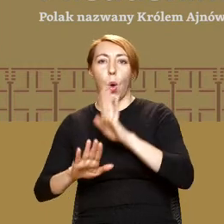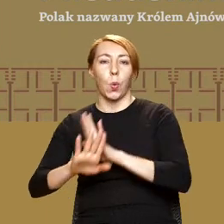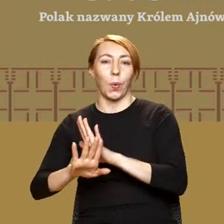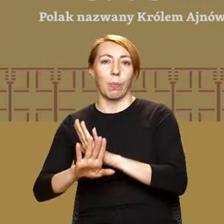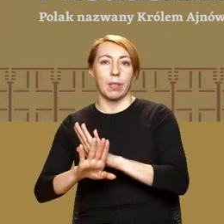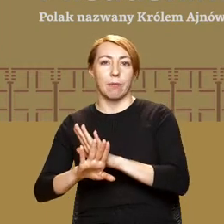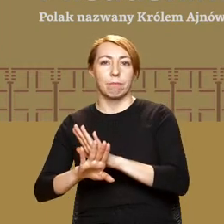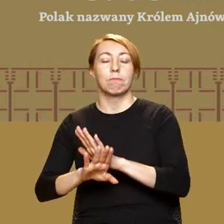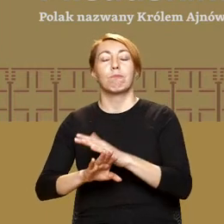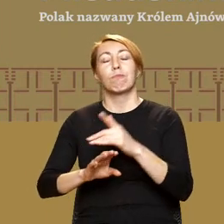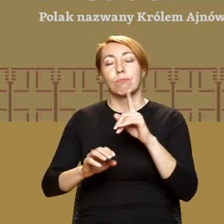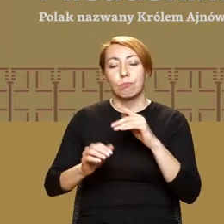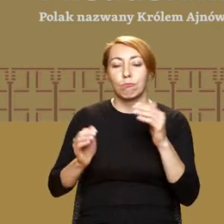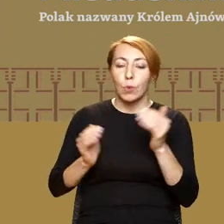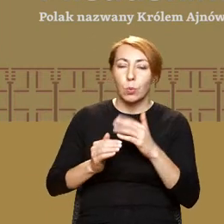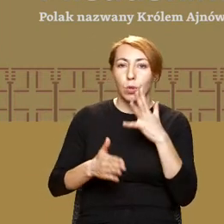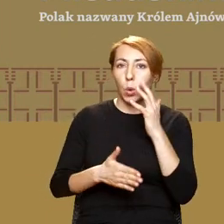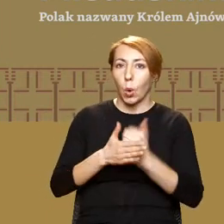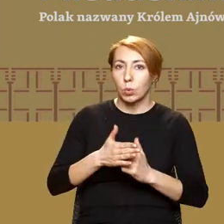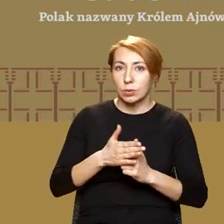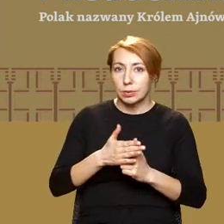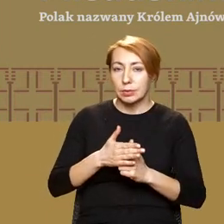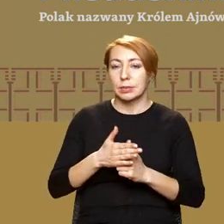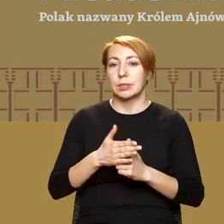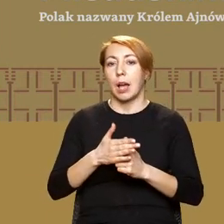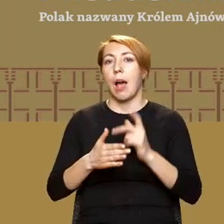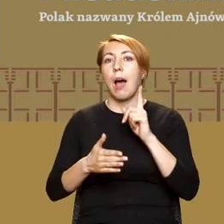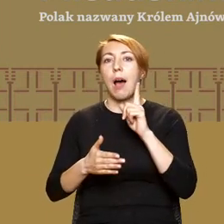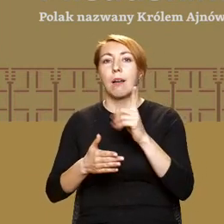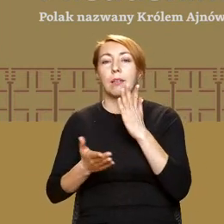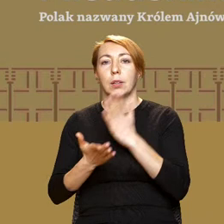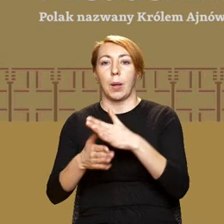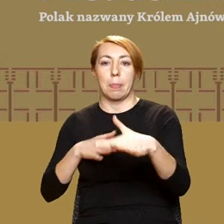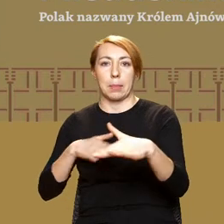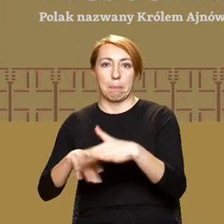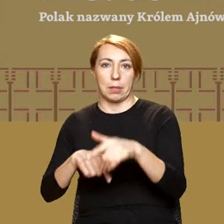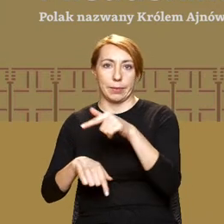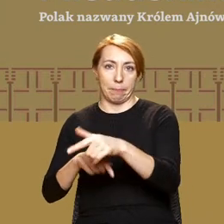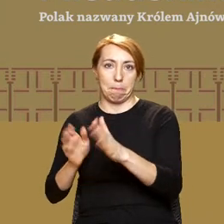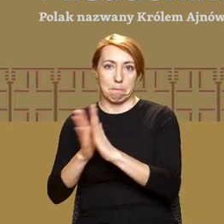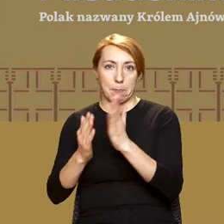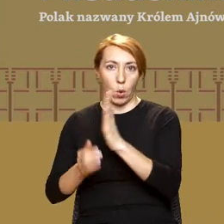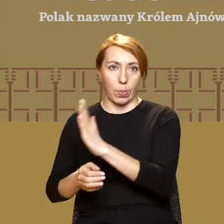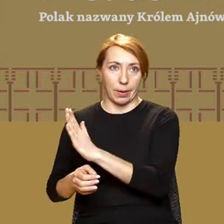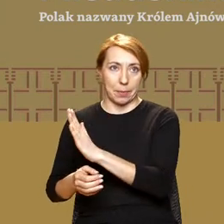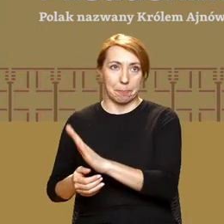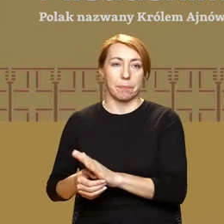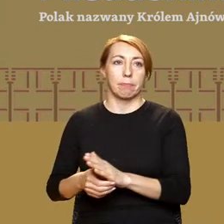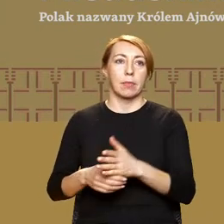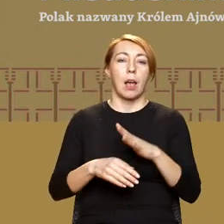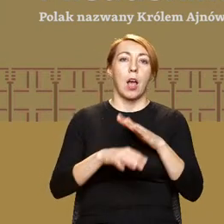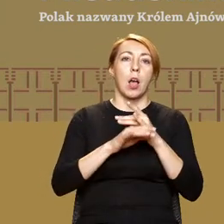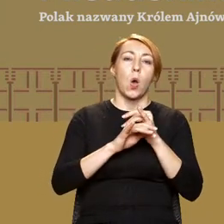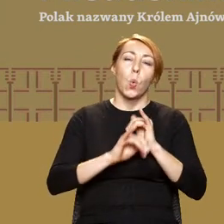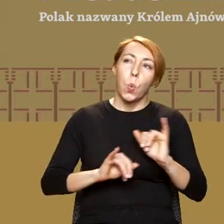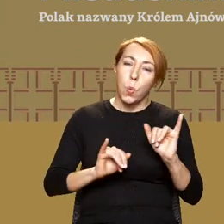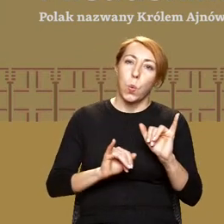owszem, można korzystać z formy cyfrowej, ale tylko na miejscu w bibliotece. Na szczęście w maju